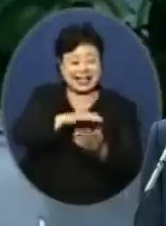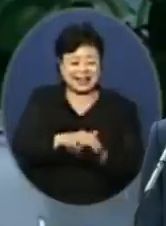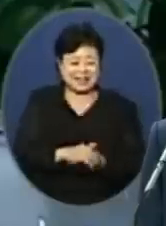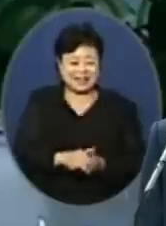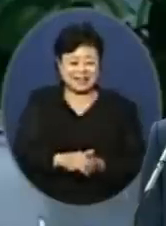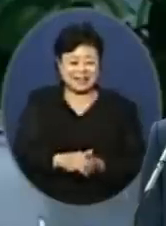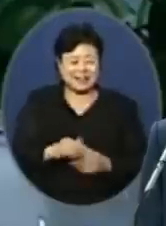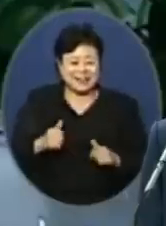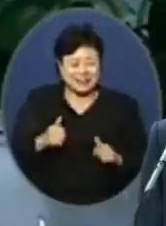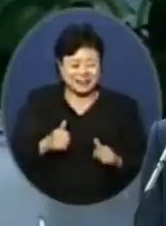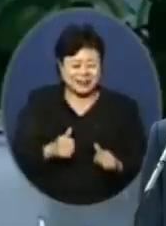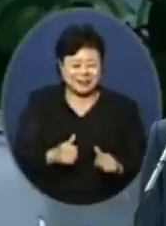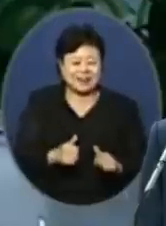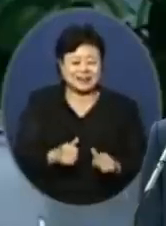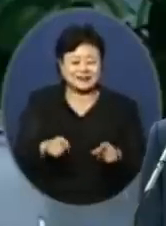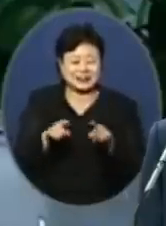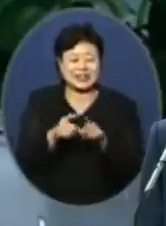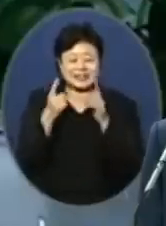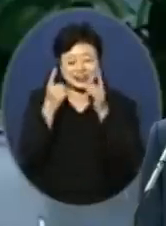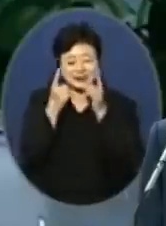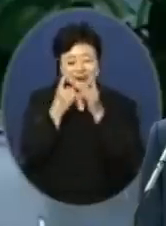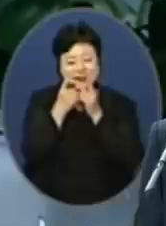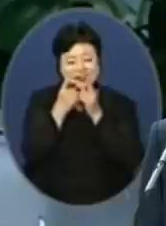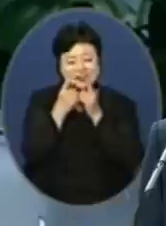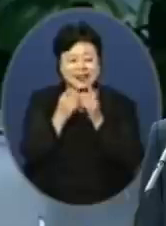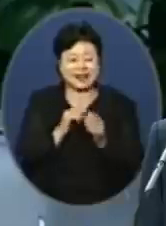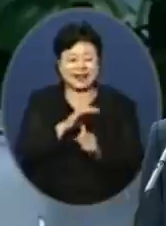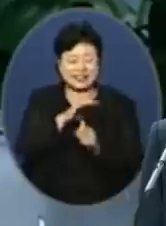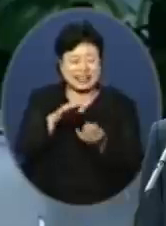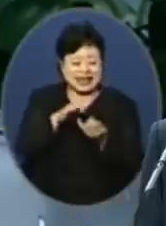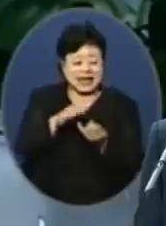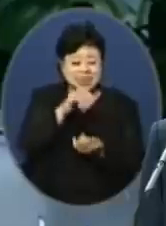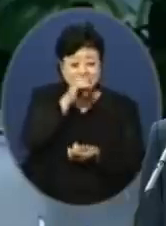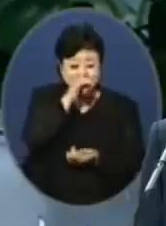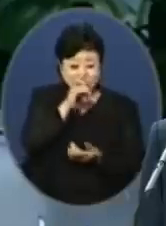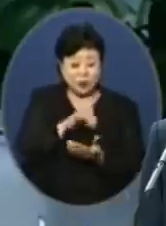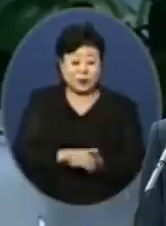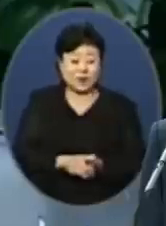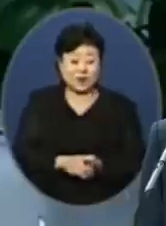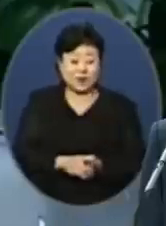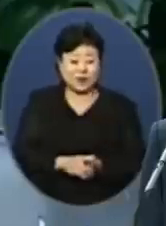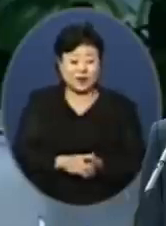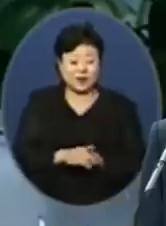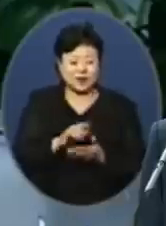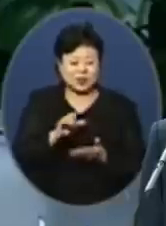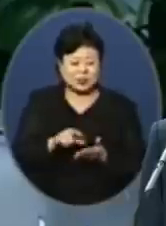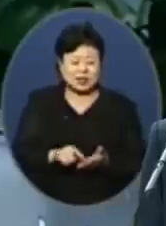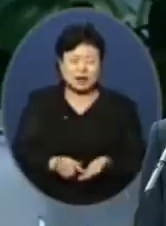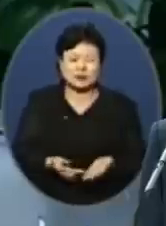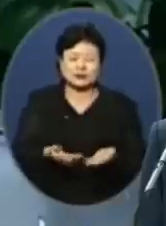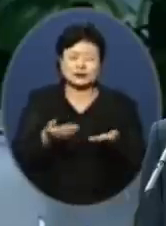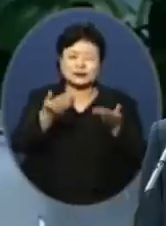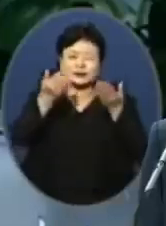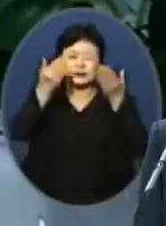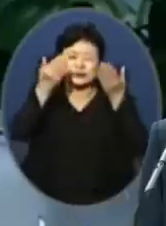생신하게 같이 만나서 살기 때문에 사랑을 하고 하지만 몇십 년을 같이 살다